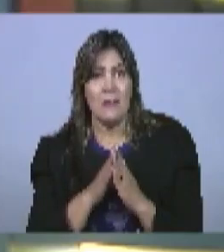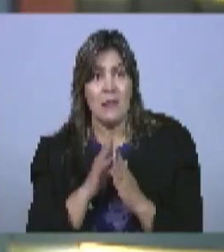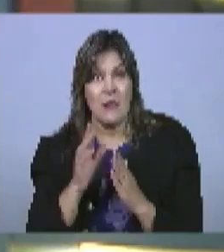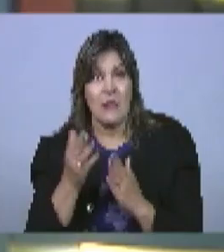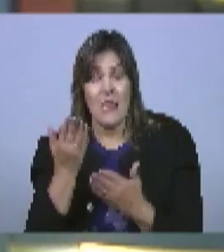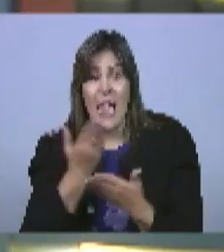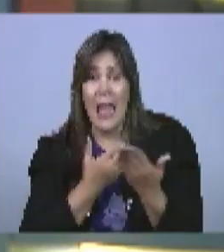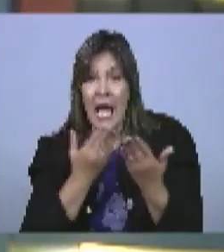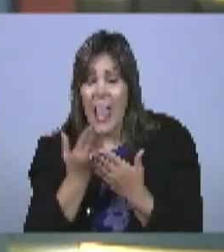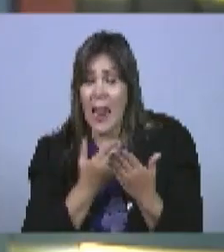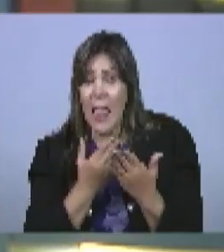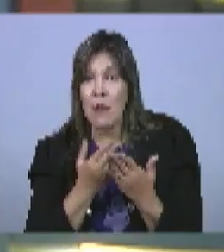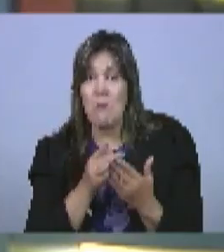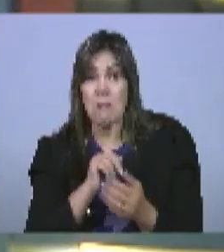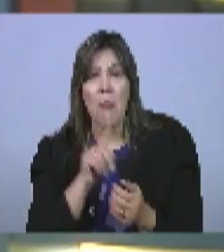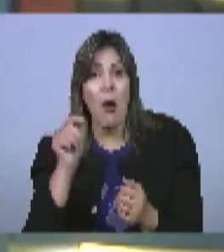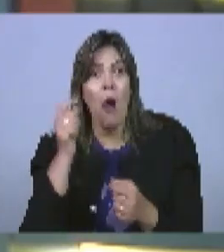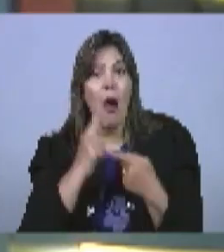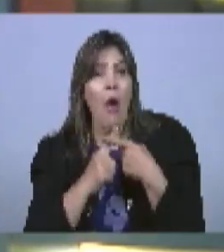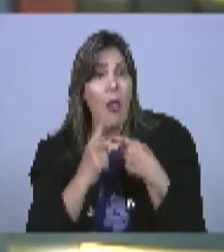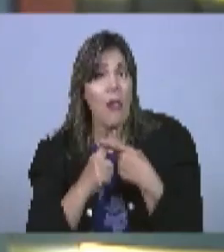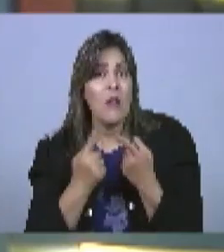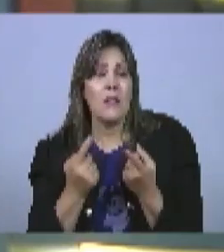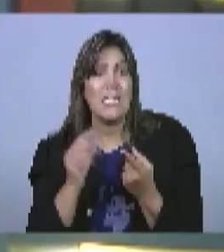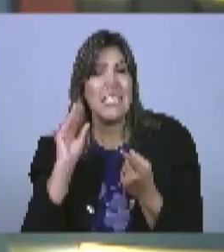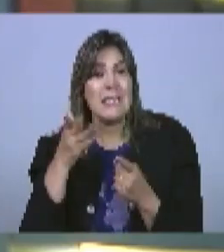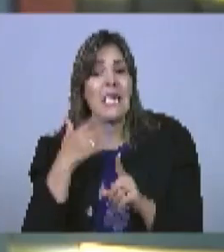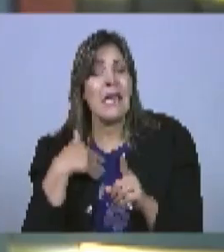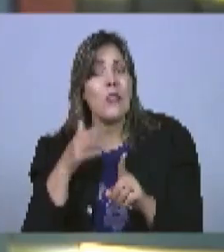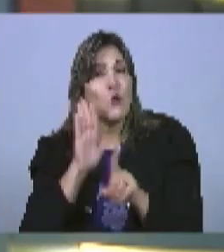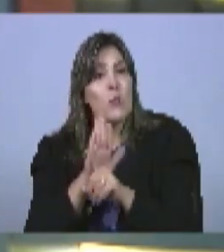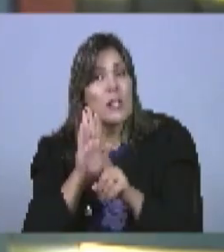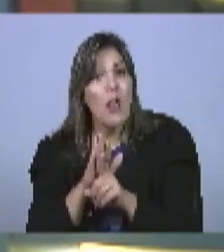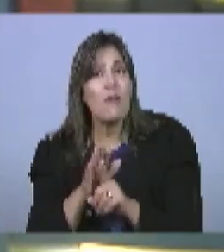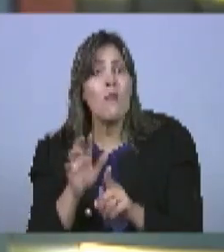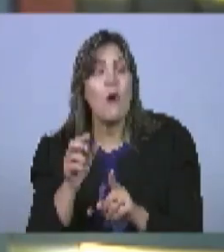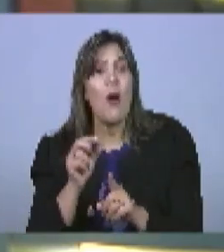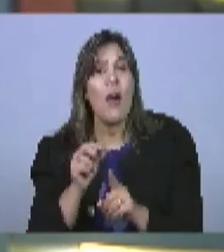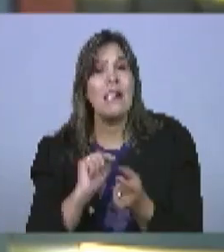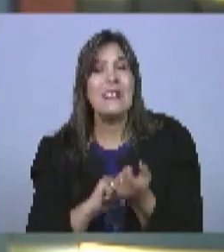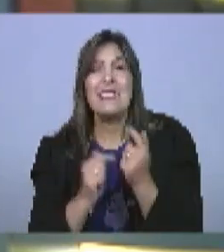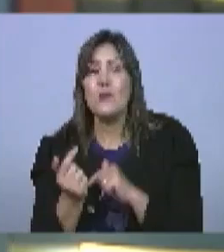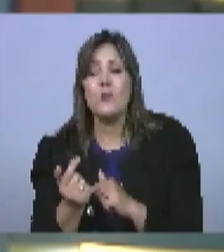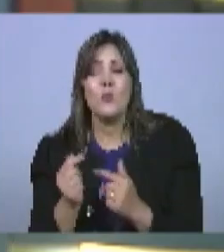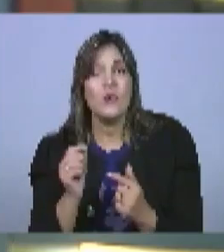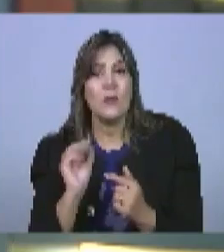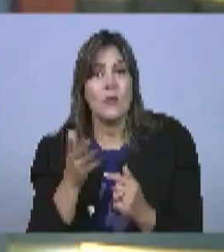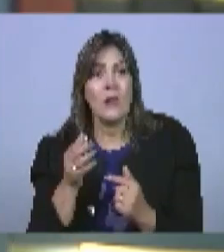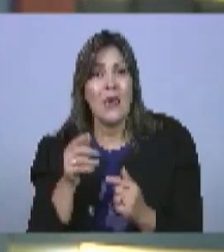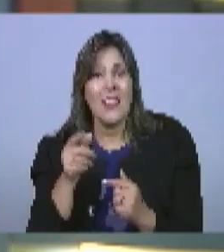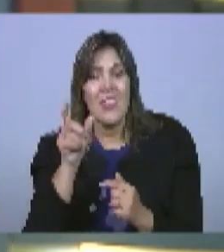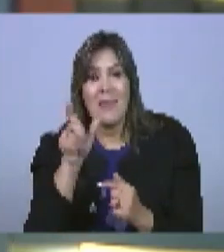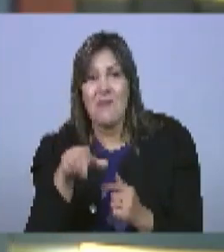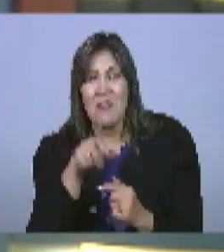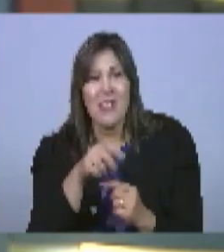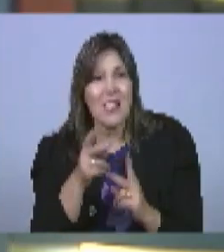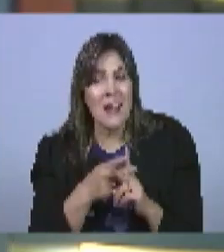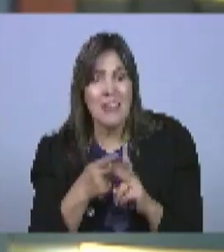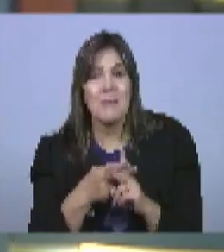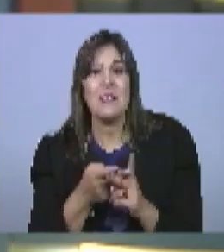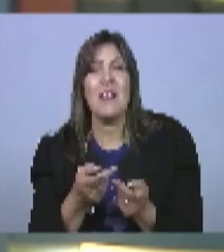يتناقض تماما مع ان يقول لك احنا بندافع عن السيد المسيح ولكن بنسي للمسيحيين